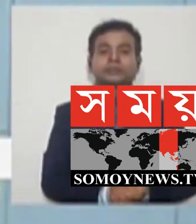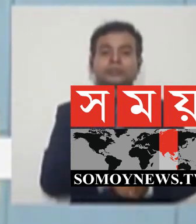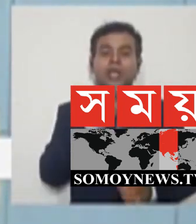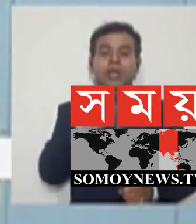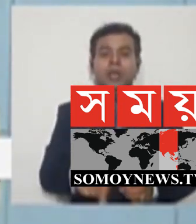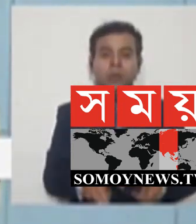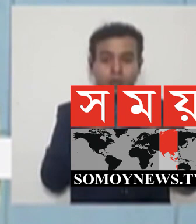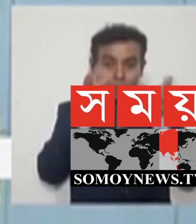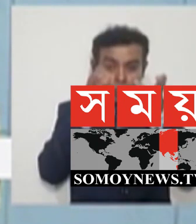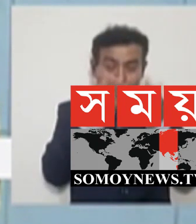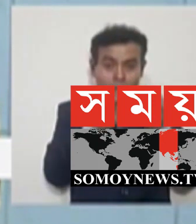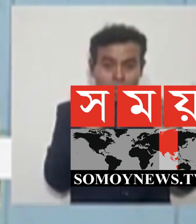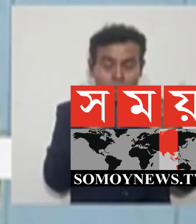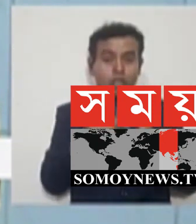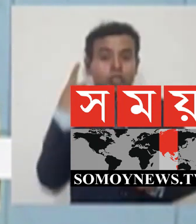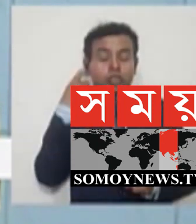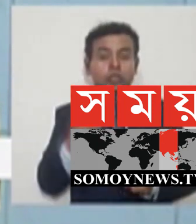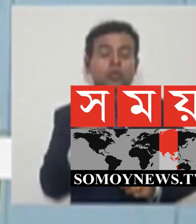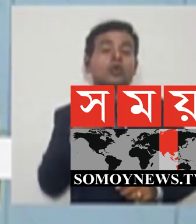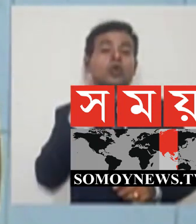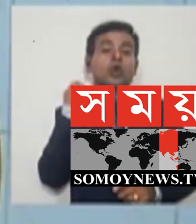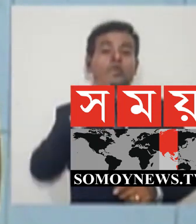গত 24 ঘন্টায় হোম কোয়ারেন্টাইনে আছেন